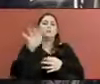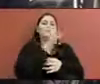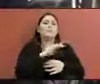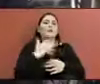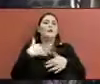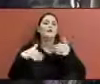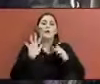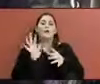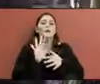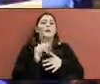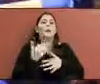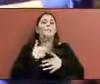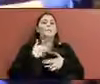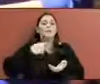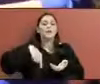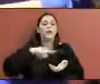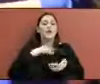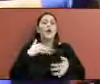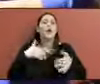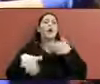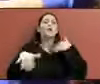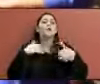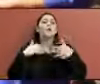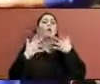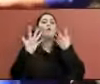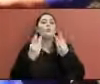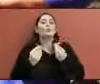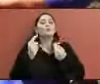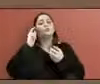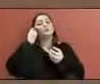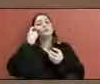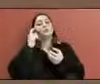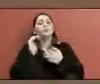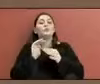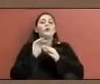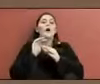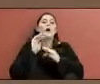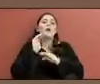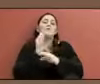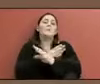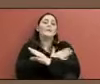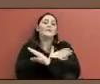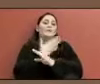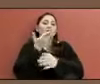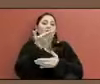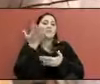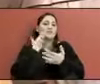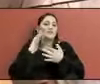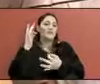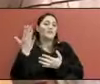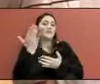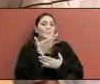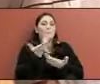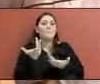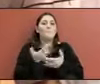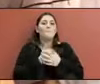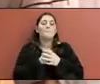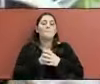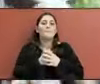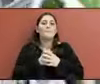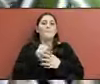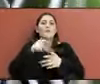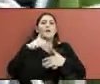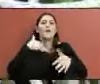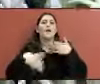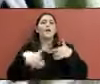Bizler engelli olduğunu düşündüğümüz vatandaşlara çıkardığımız engellerle onların hayatını engelli hale